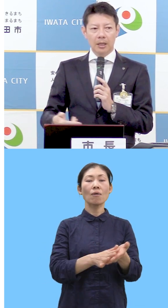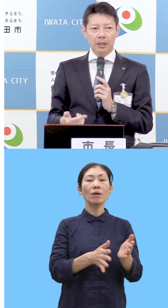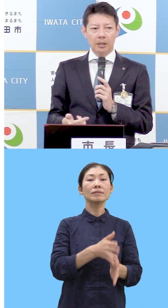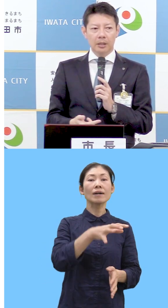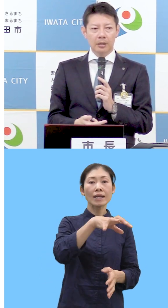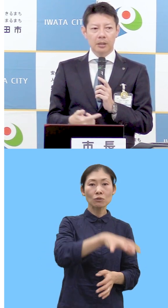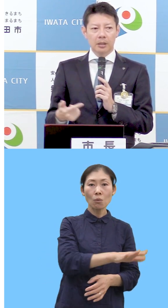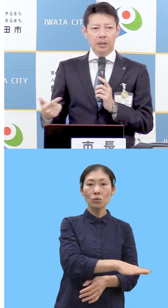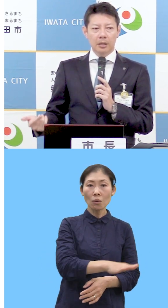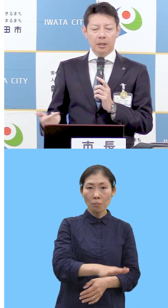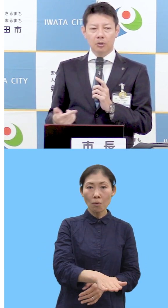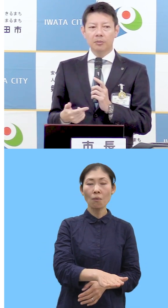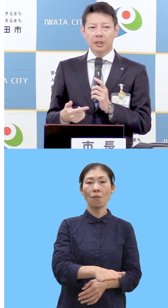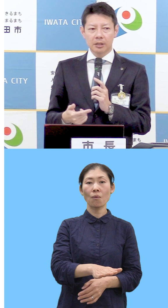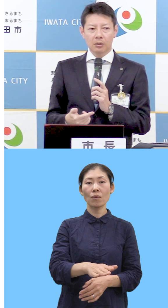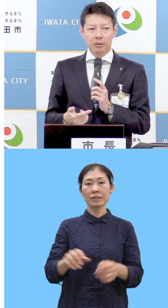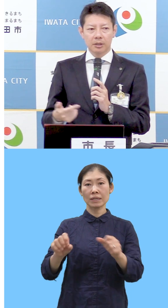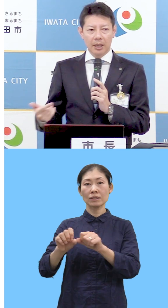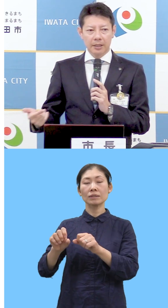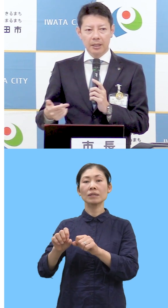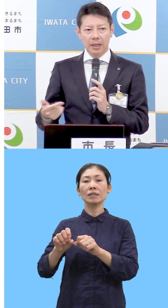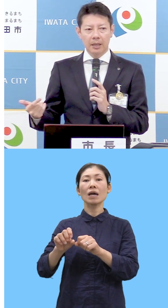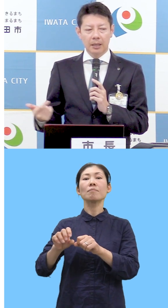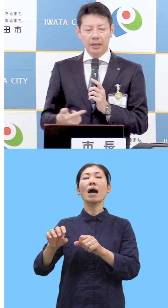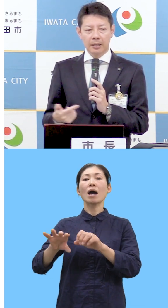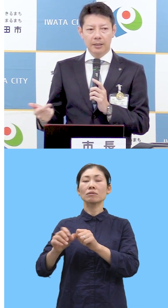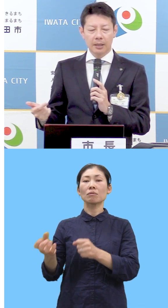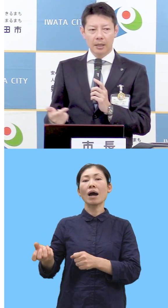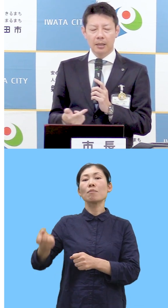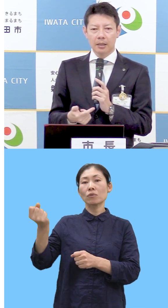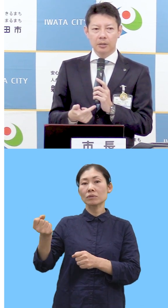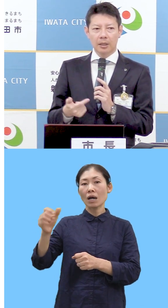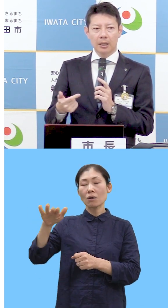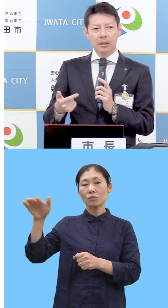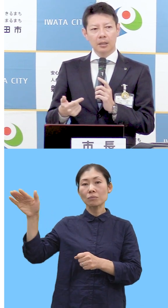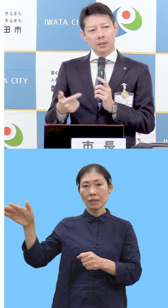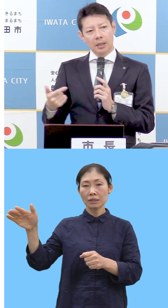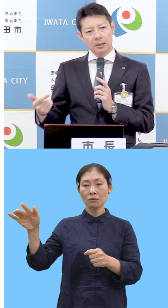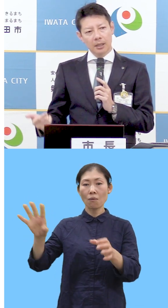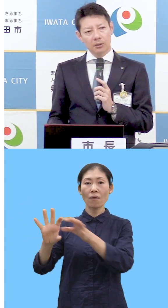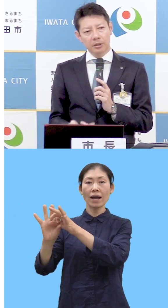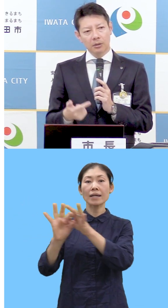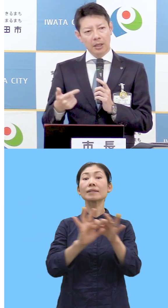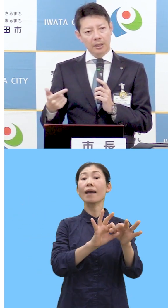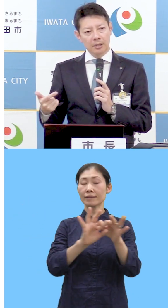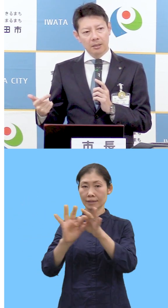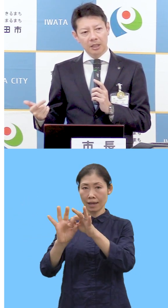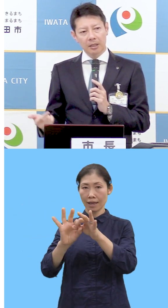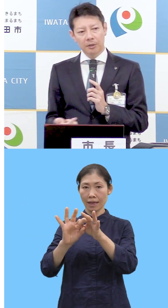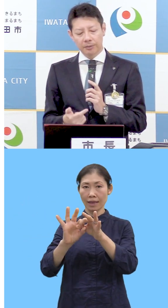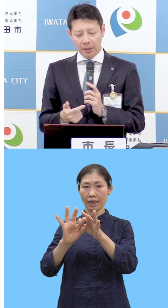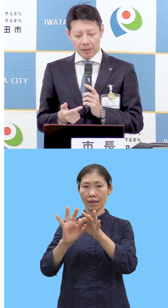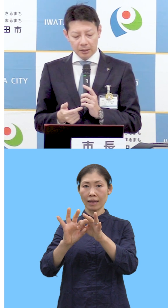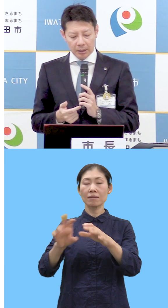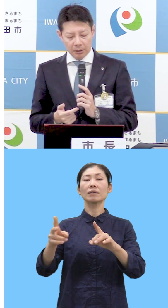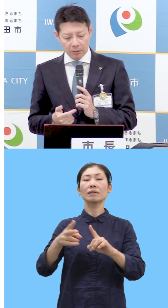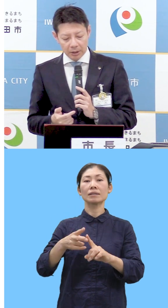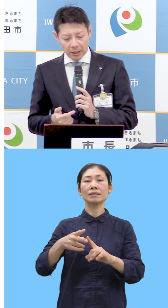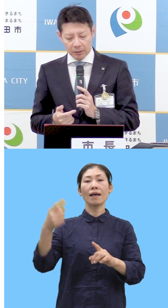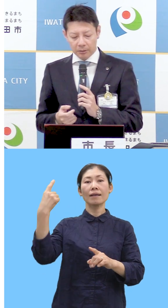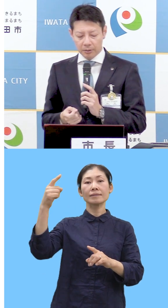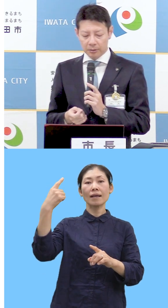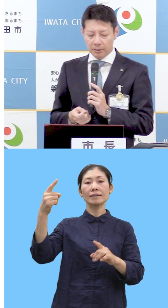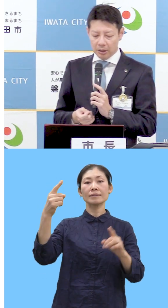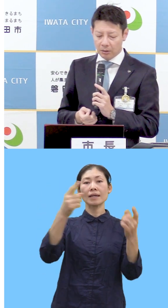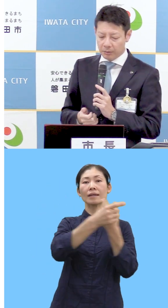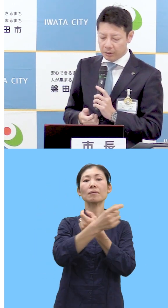った子どもたちのつながりや関係性、それから先生同士の関係性みたいなものもね、できるといい